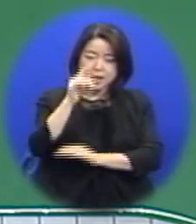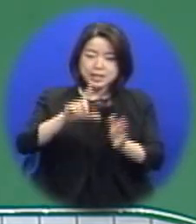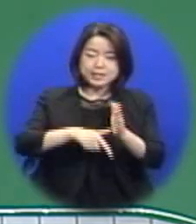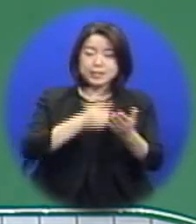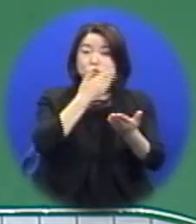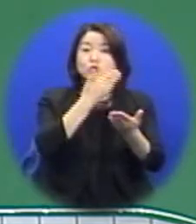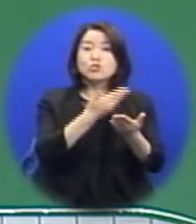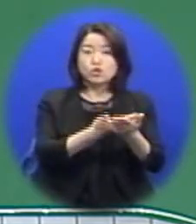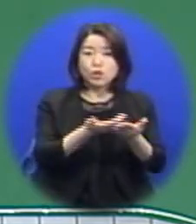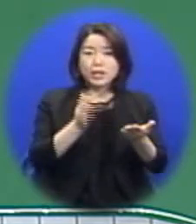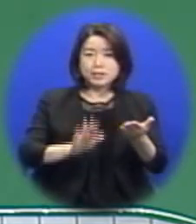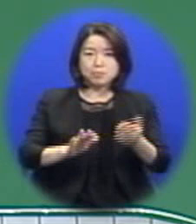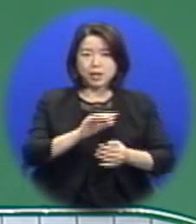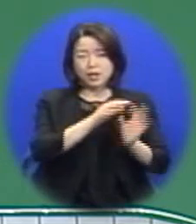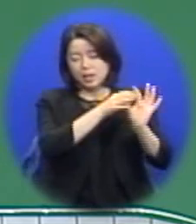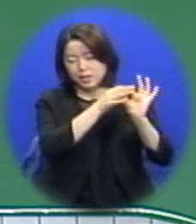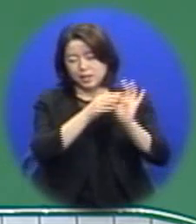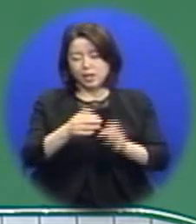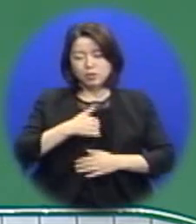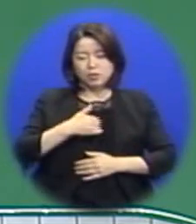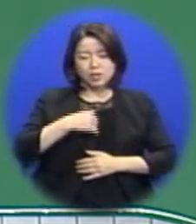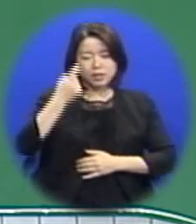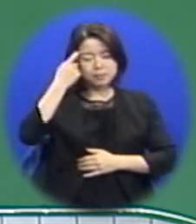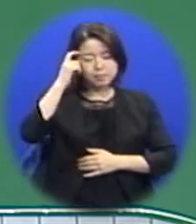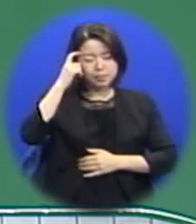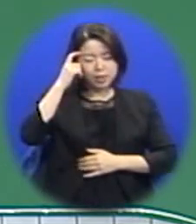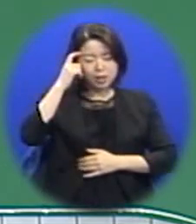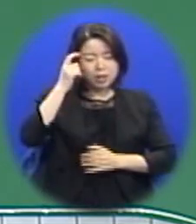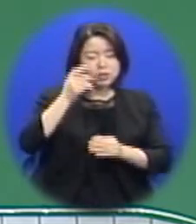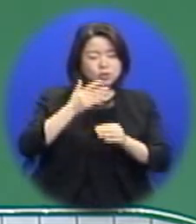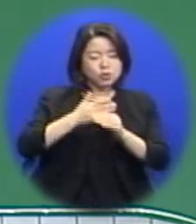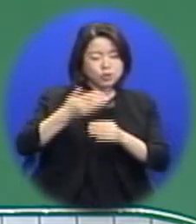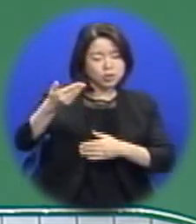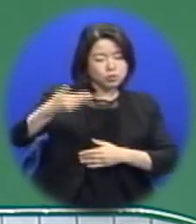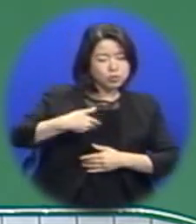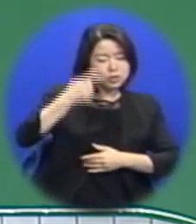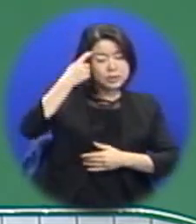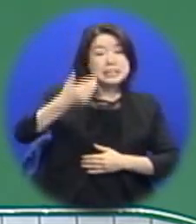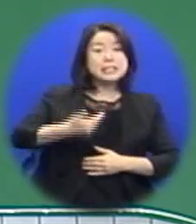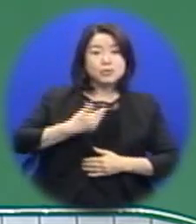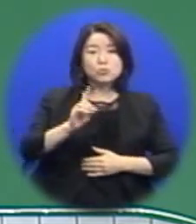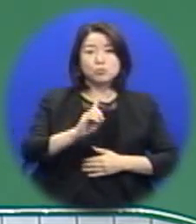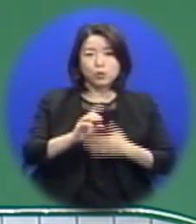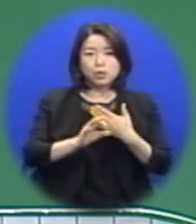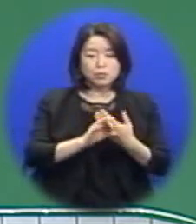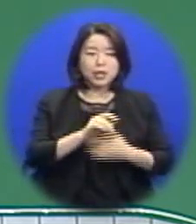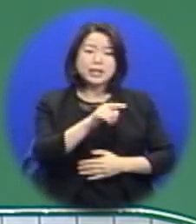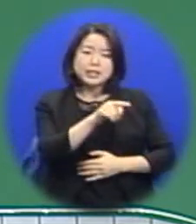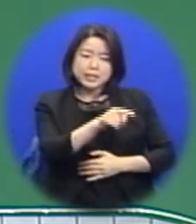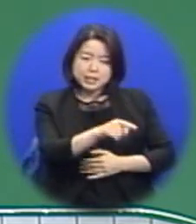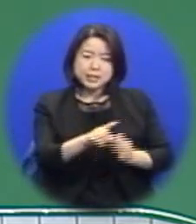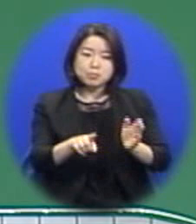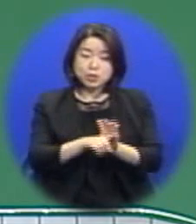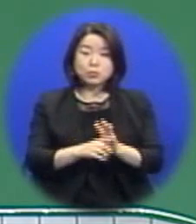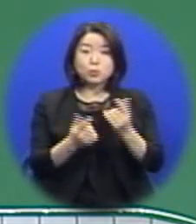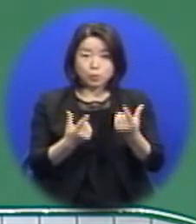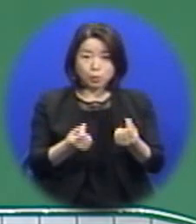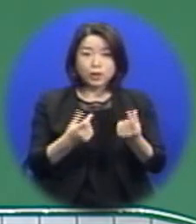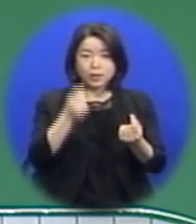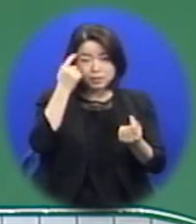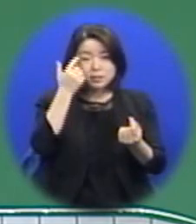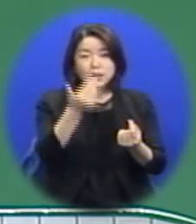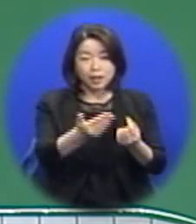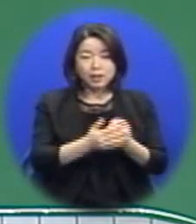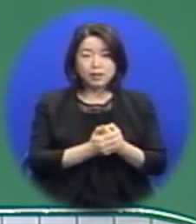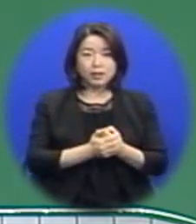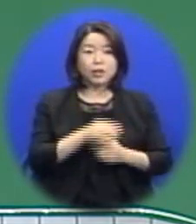중요하지만 계속 제게 묵상하는 중에 던지신 하나님의 질문은 너의 믿음도 이것이냐 하는 것입니다.